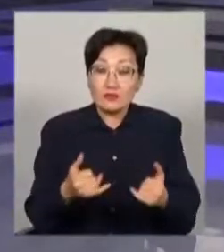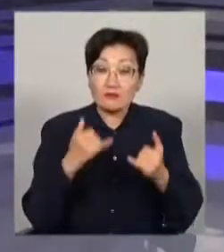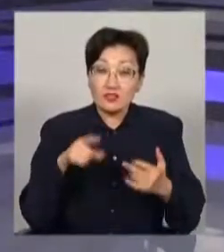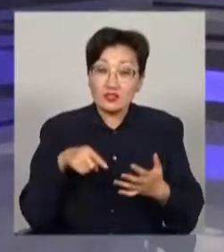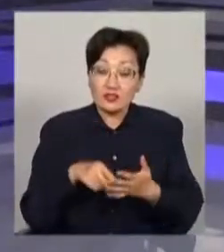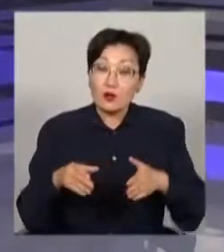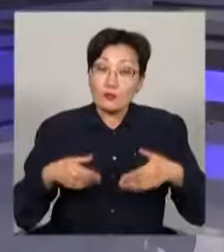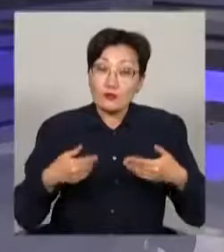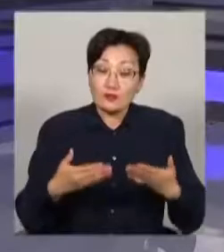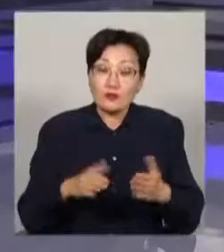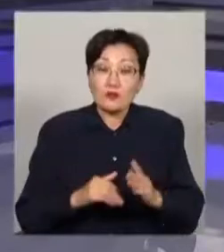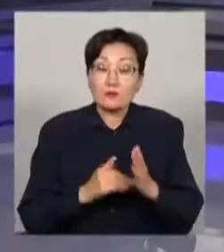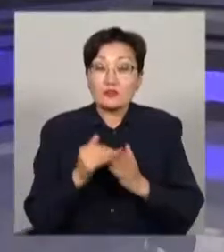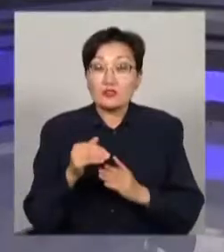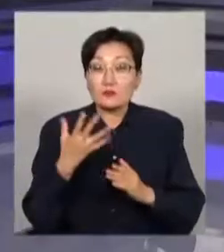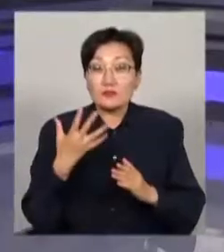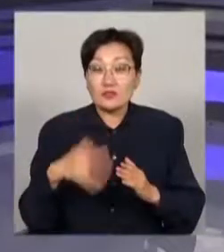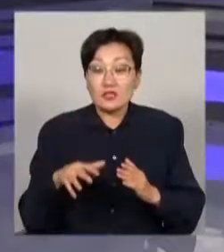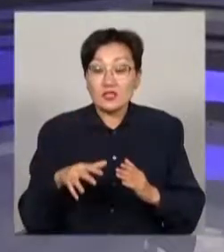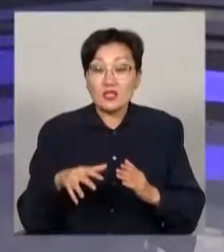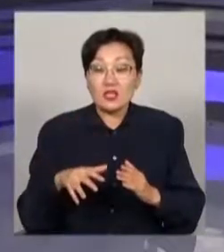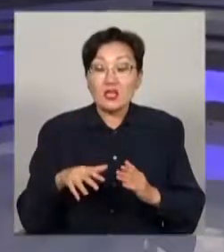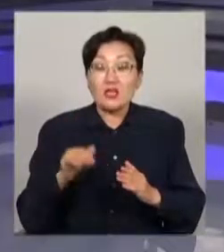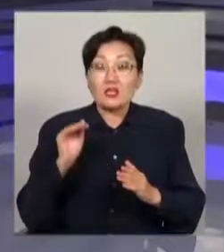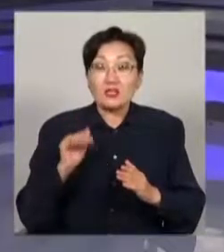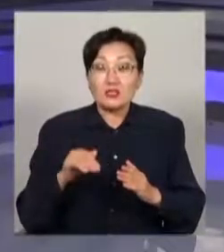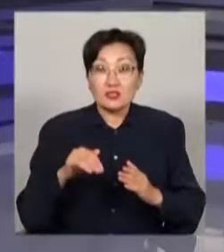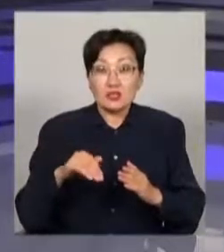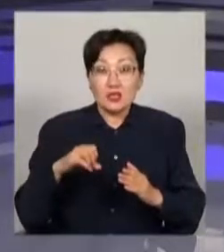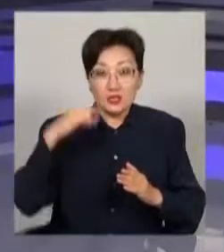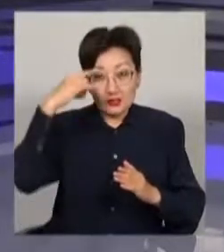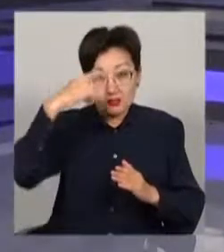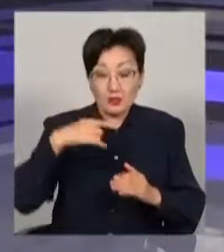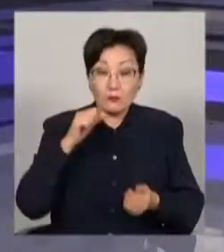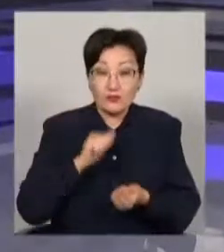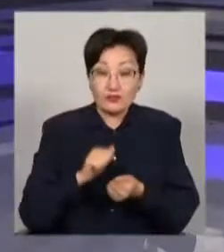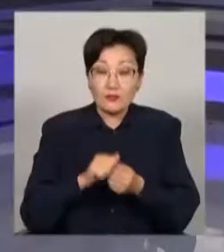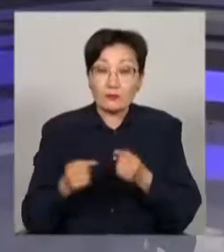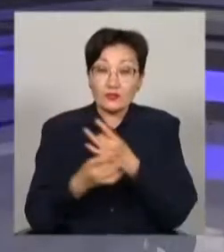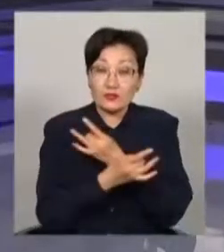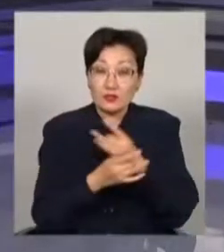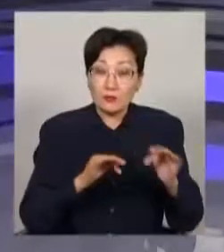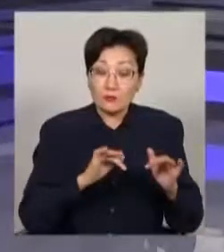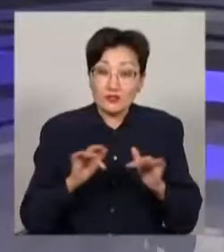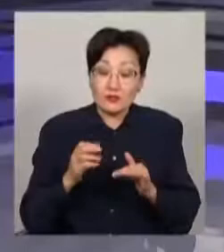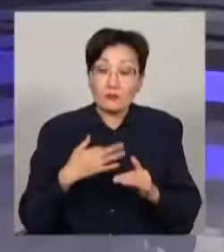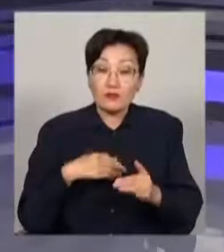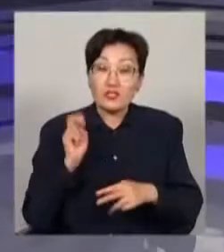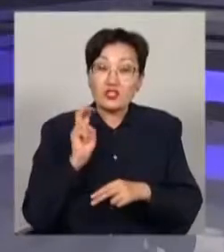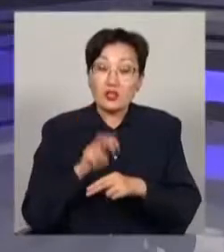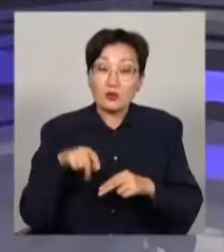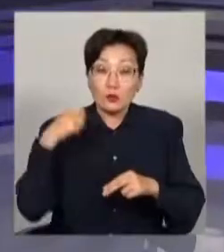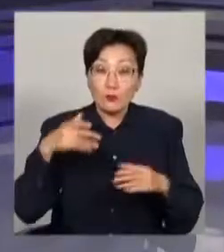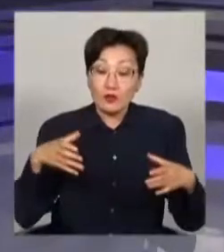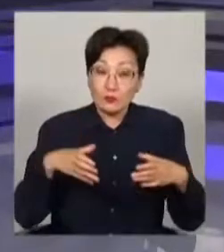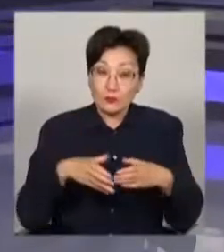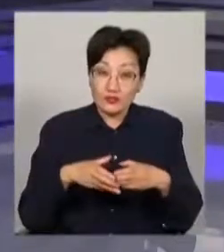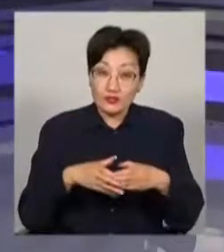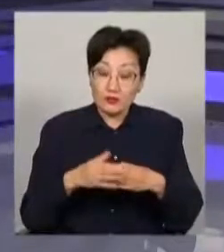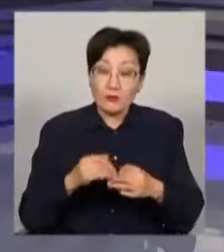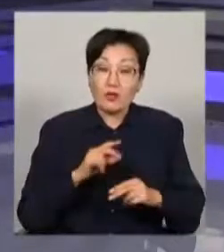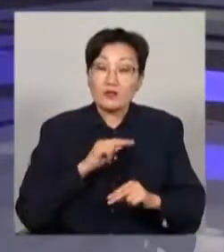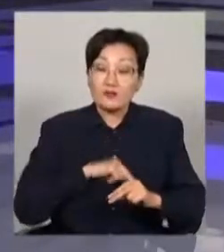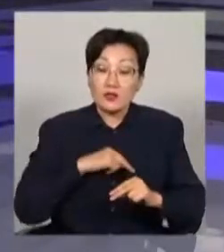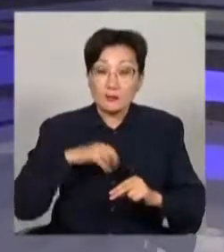города представили свыше 50 отечественных книгоиздателей. На культурном событии побывала и наша съемочная группа. С